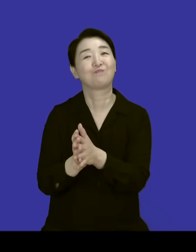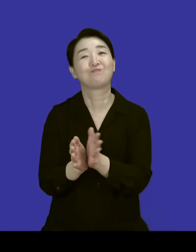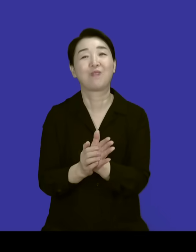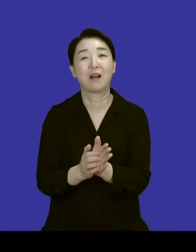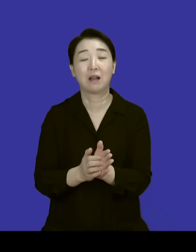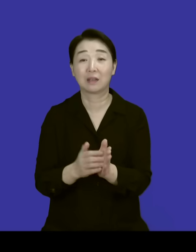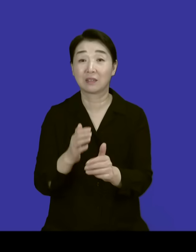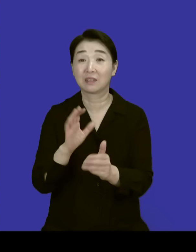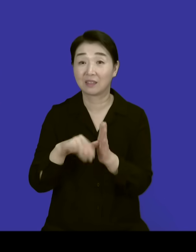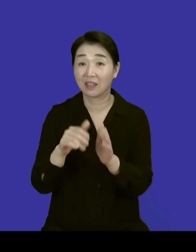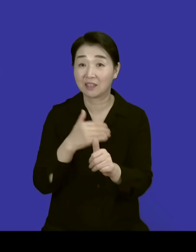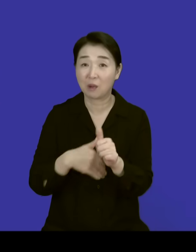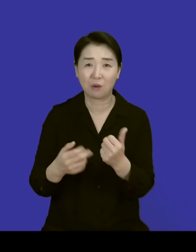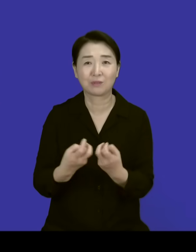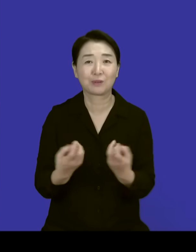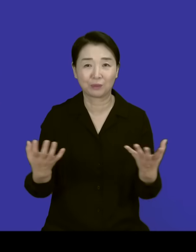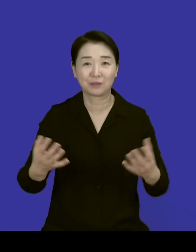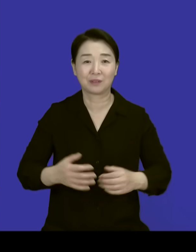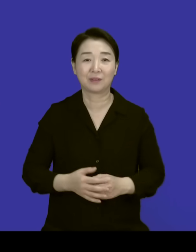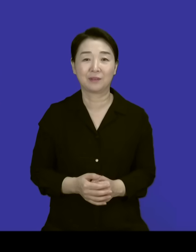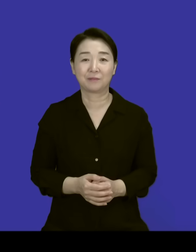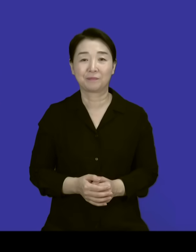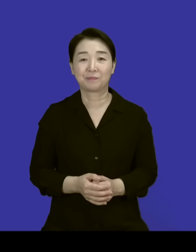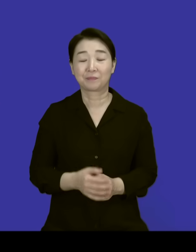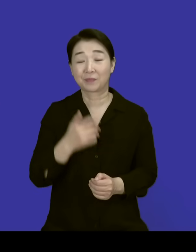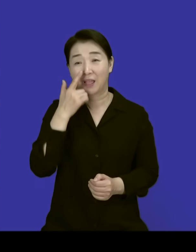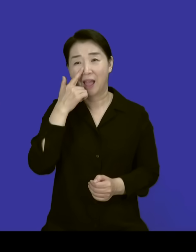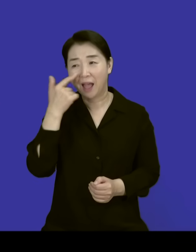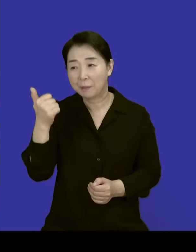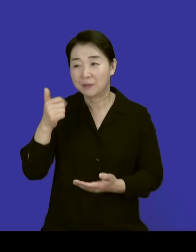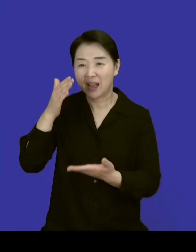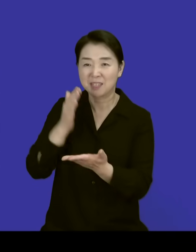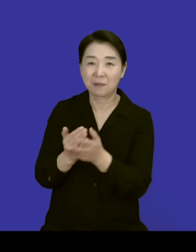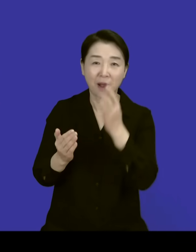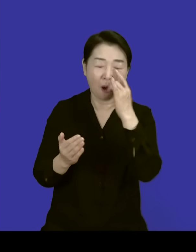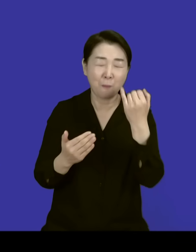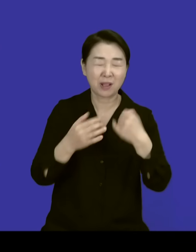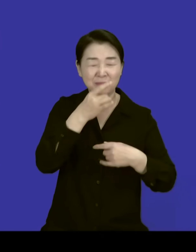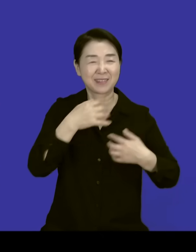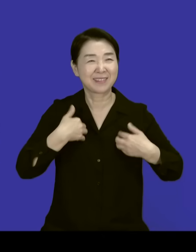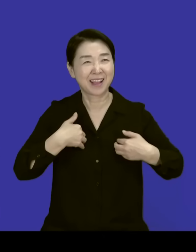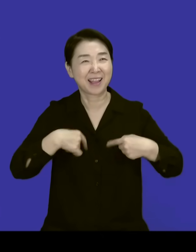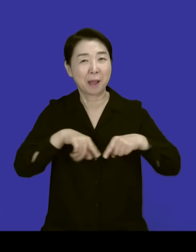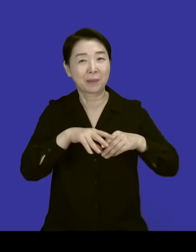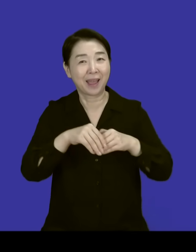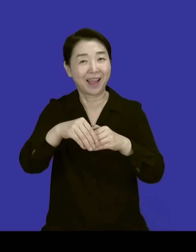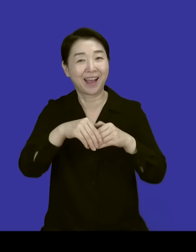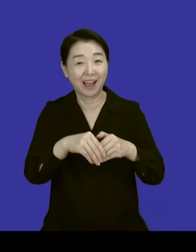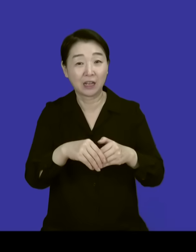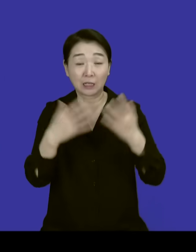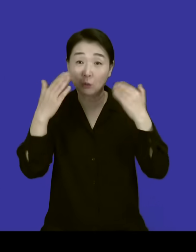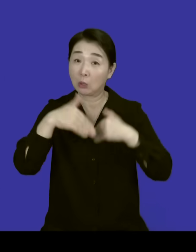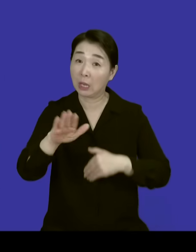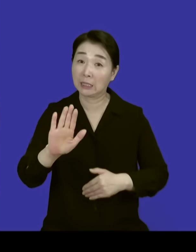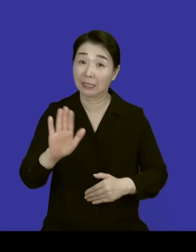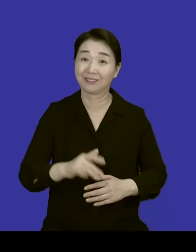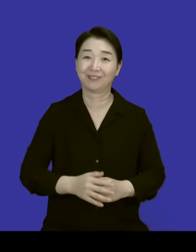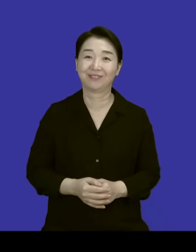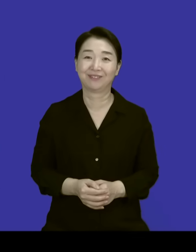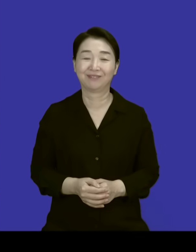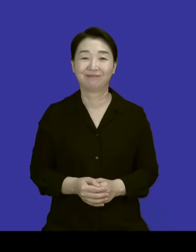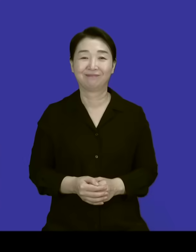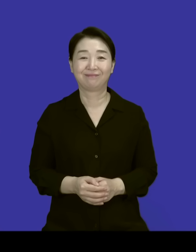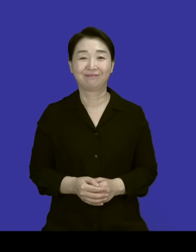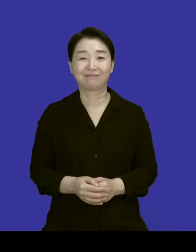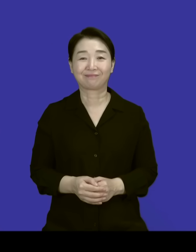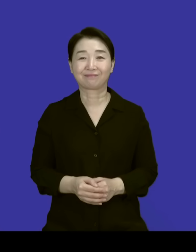상황이 아마 그랬나 봐요. 네, 아버님들은 다 신기해요. 못하게 하고 맞아요. 엄마들은 신나서 다니시고. 네 맞아요. 예, 그래서 저도 학교 잘 안 가고. 신기하네. 저도 안 예, 갔죠. 그랬었어요. 아니,